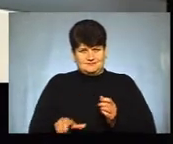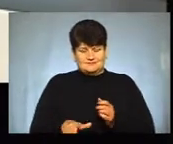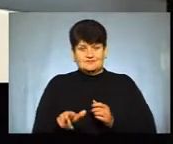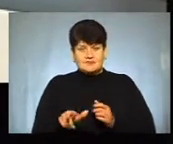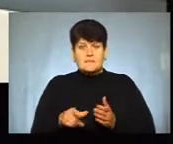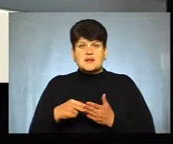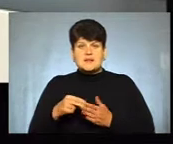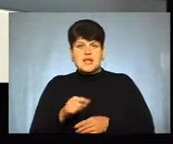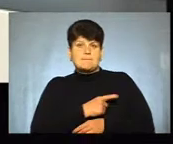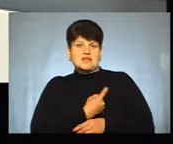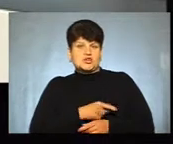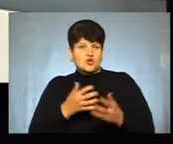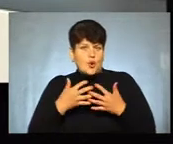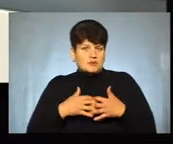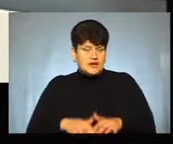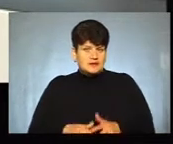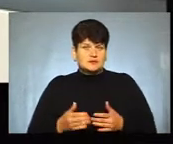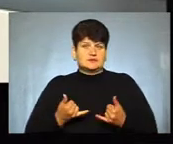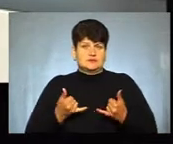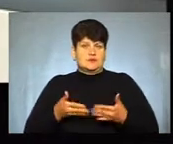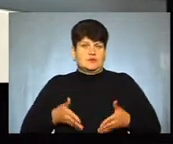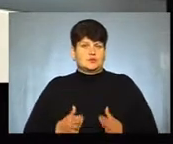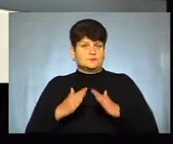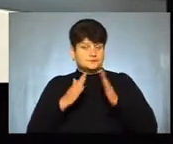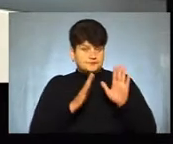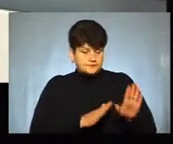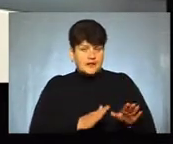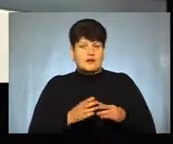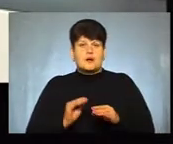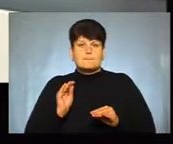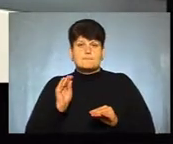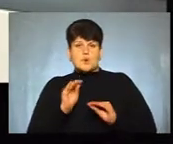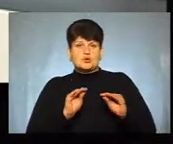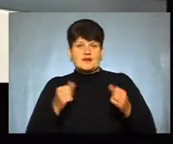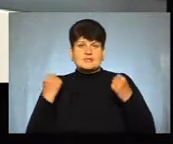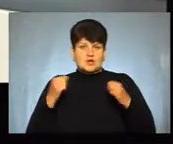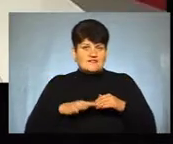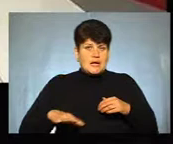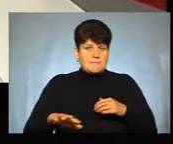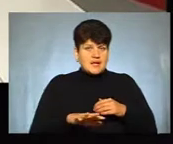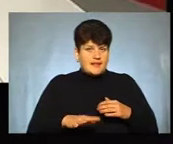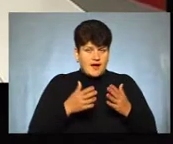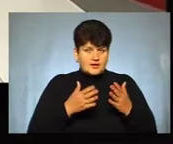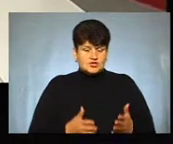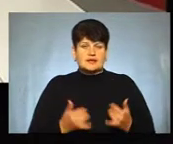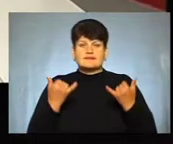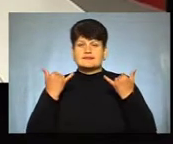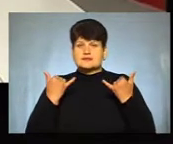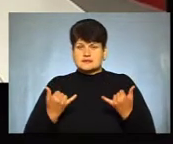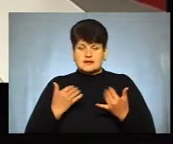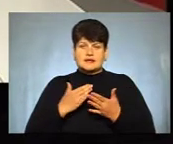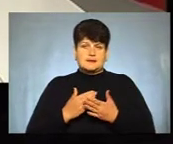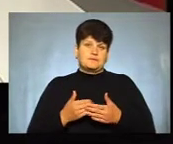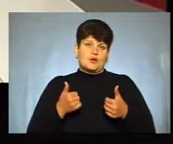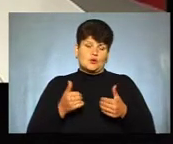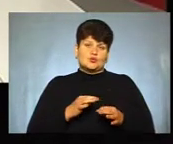придбання медичного обладнання для перинатального центру, до облаштування спортивних майданчиків. Зараз йдуть такі доволі